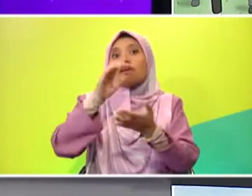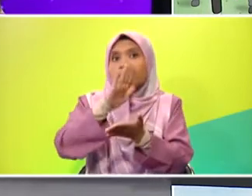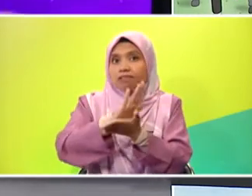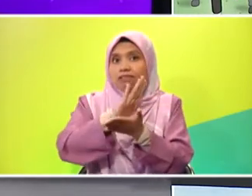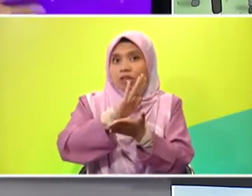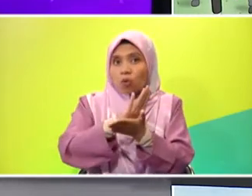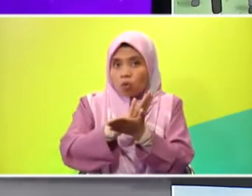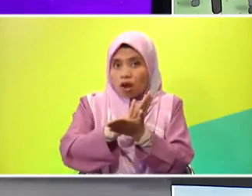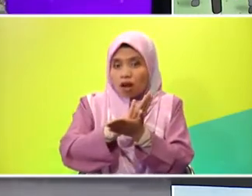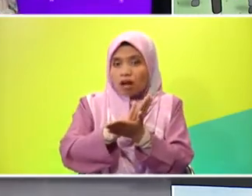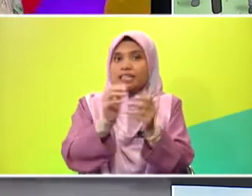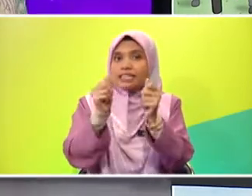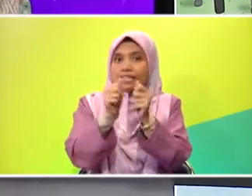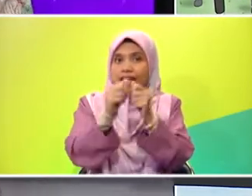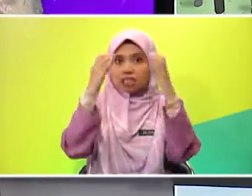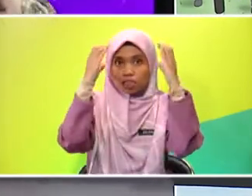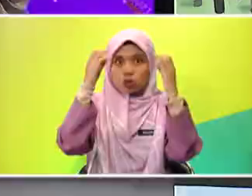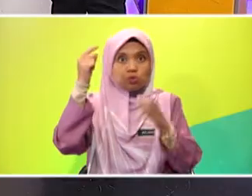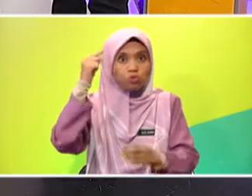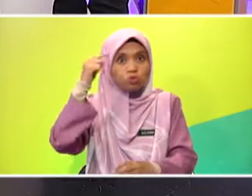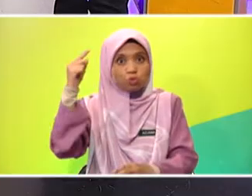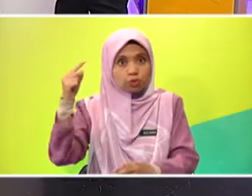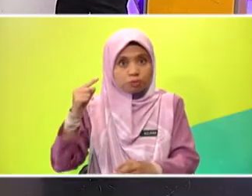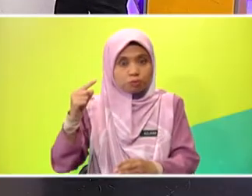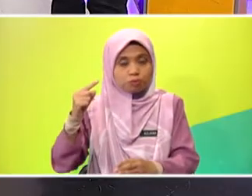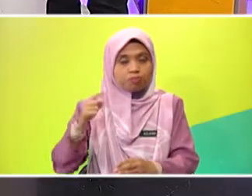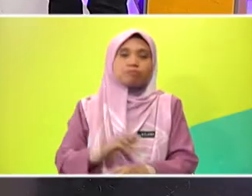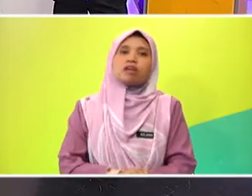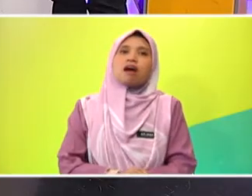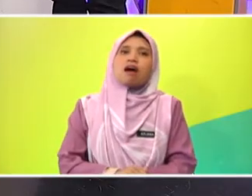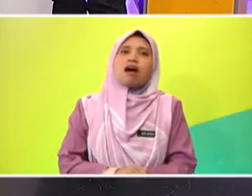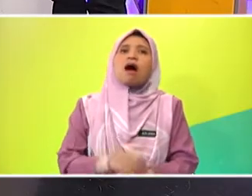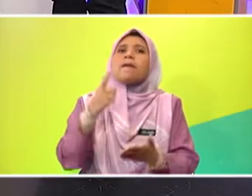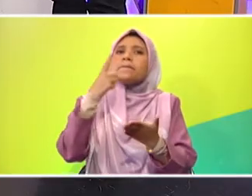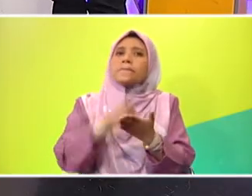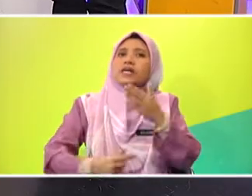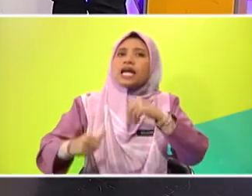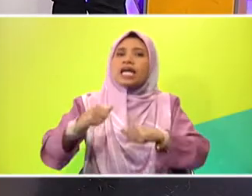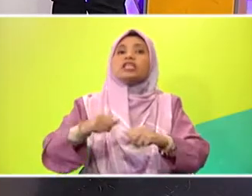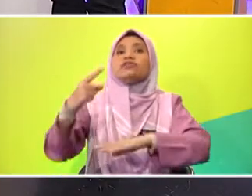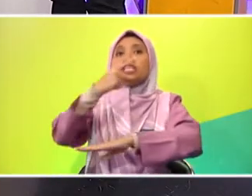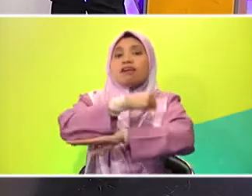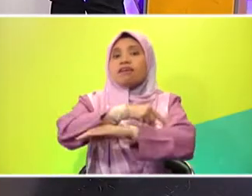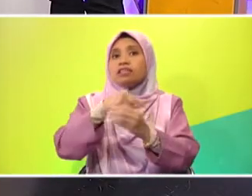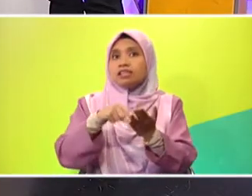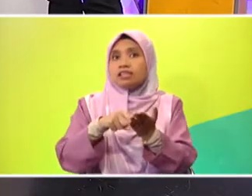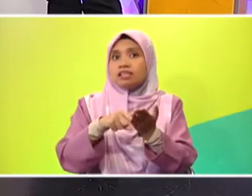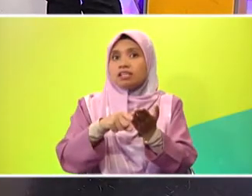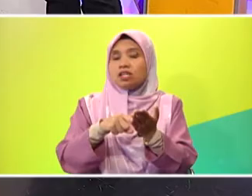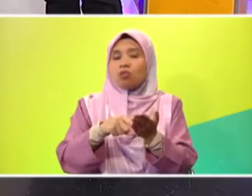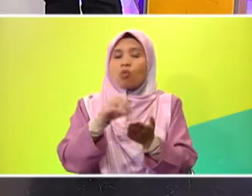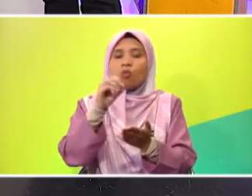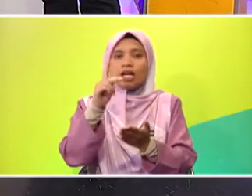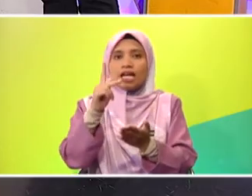guru penyampai kita yaitu cek Gosokkan naik baik CEO aku agaknya activity kita yang seharusnya Oke baik karena